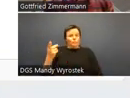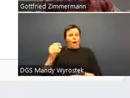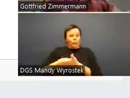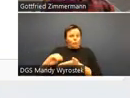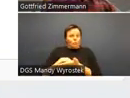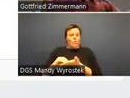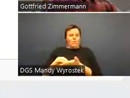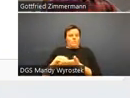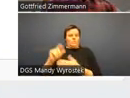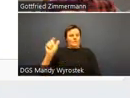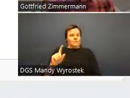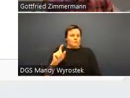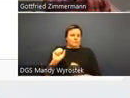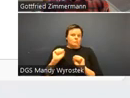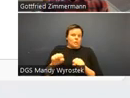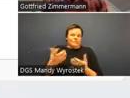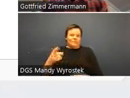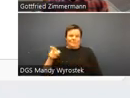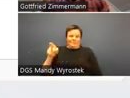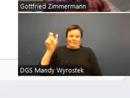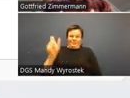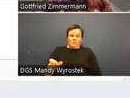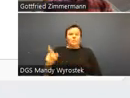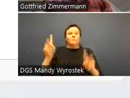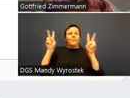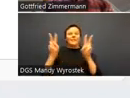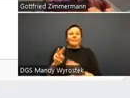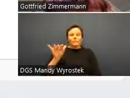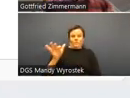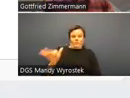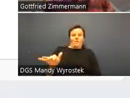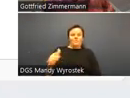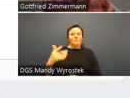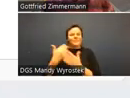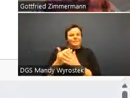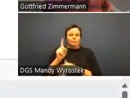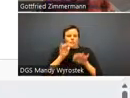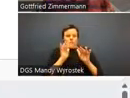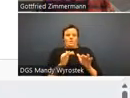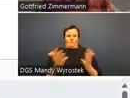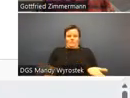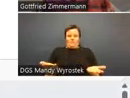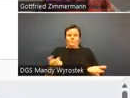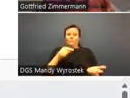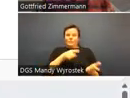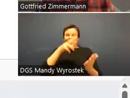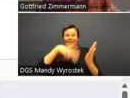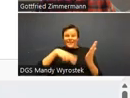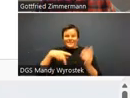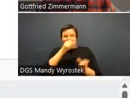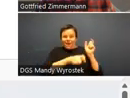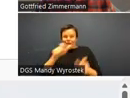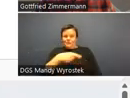Dokuments. Also beide Seiten müssen barrierefrei sein. Die Drucklayout-Ansicht eignet sich für